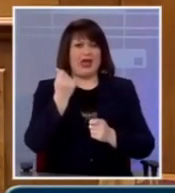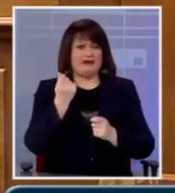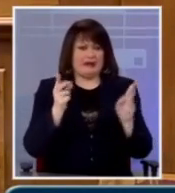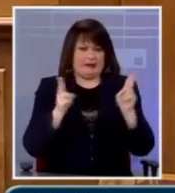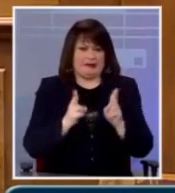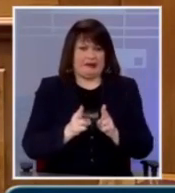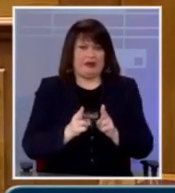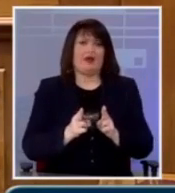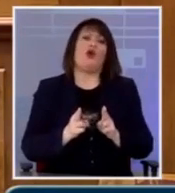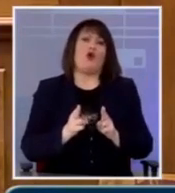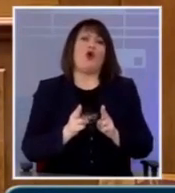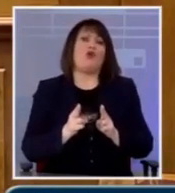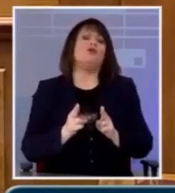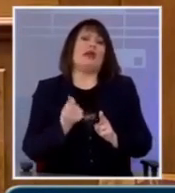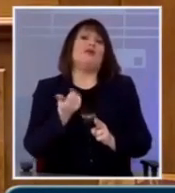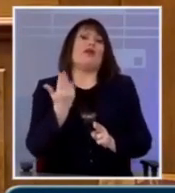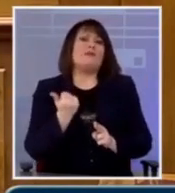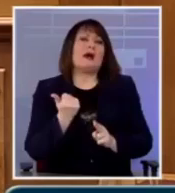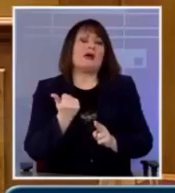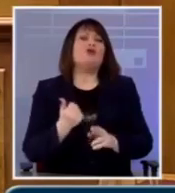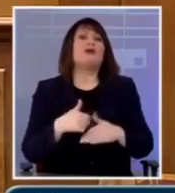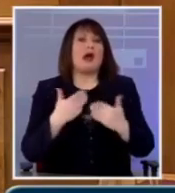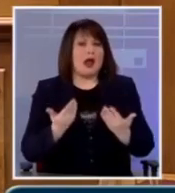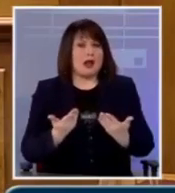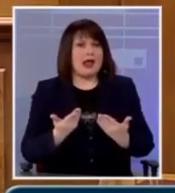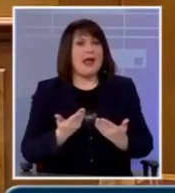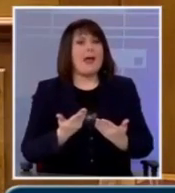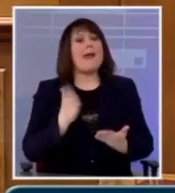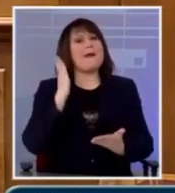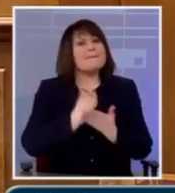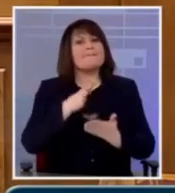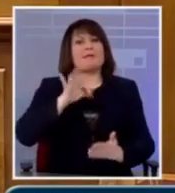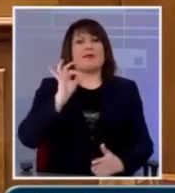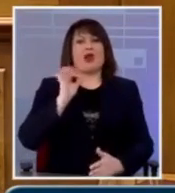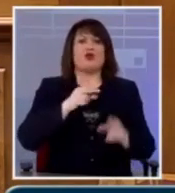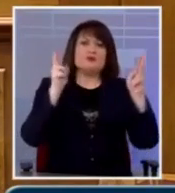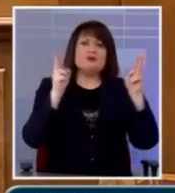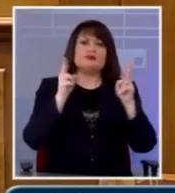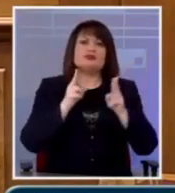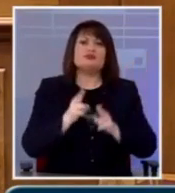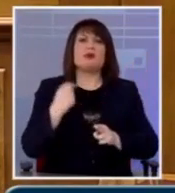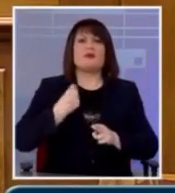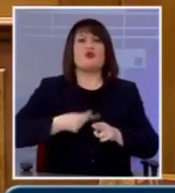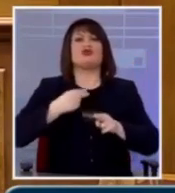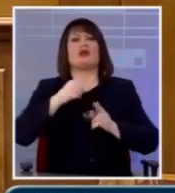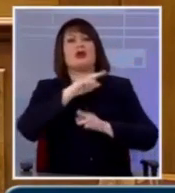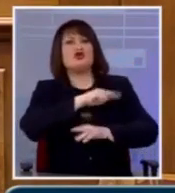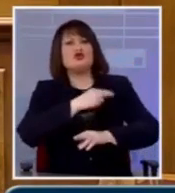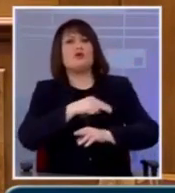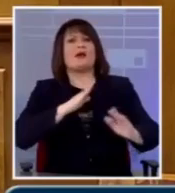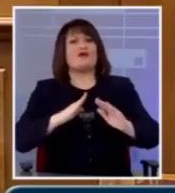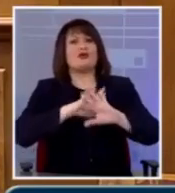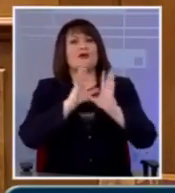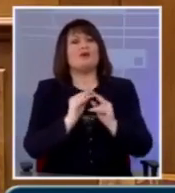λόγω δημοσιονομικής στενότητας, αλλά μια συνειδητή επιλογή συρρήκνωσης της δημόσιας περίθαλψης και